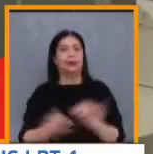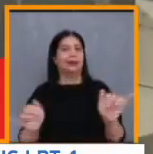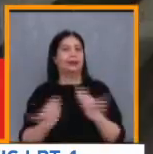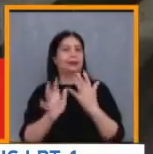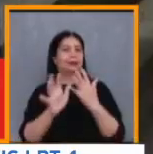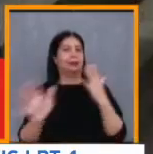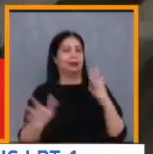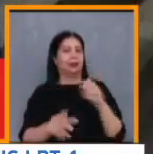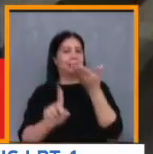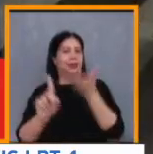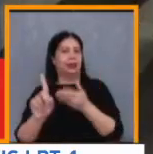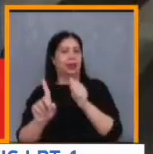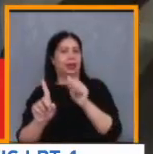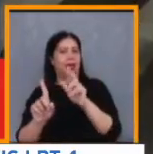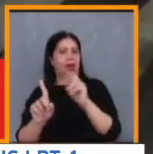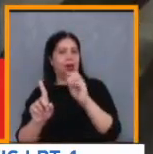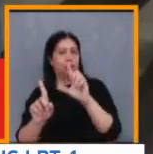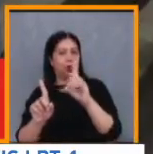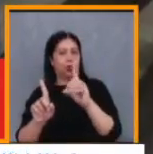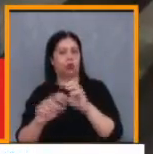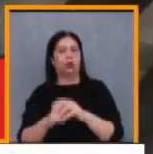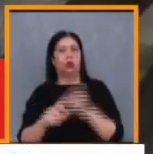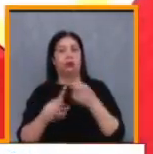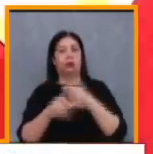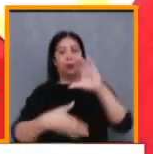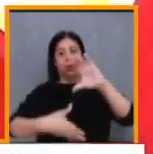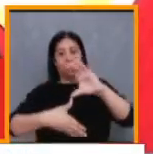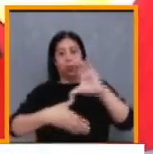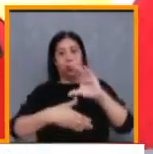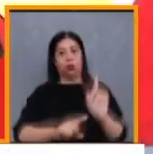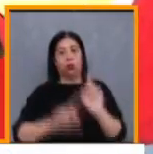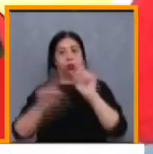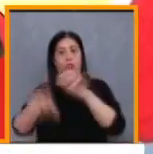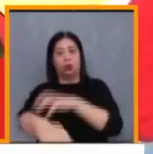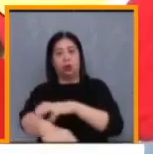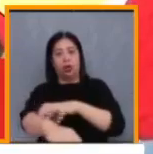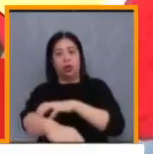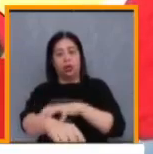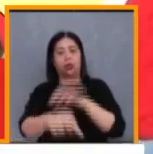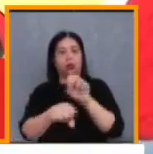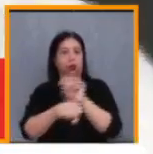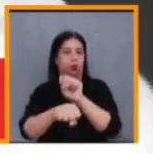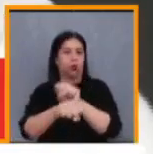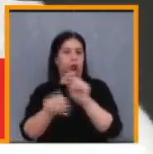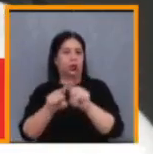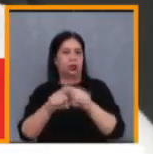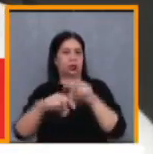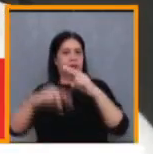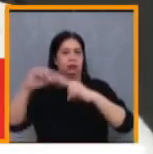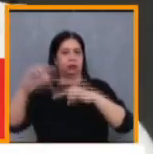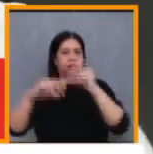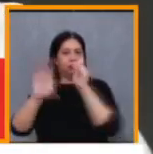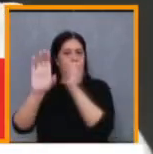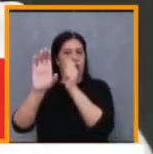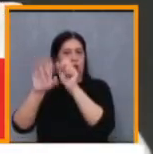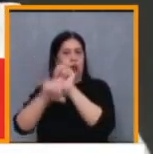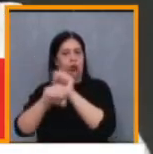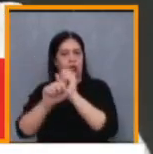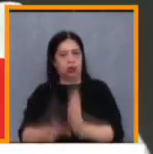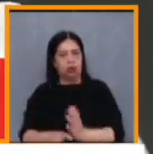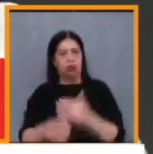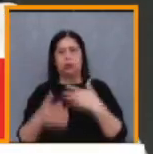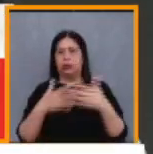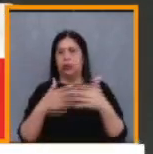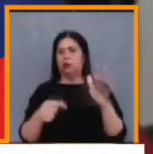araw-araw. Mula Caloocan, pumupunta siyang Makati para magtrabaho bilang construction worker. Kahit fully vaccinated na,